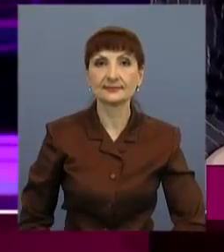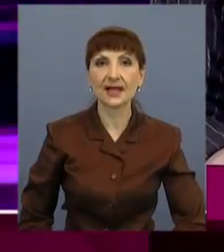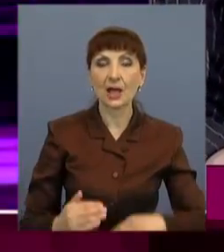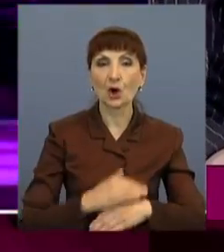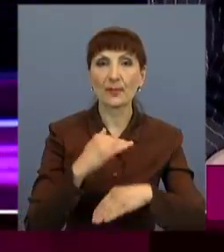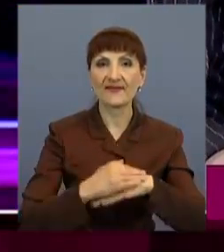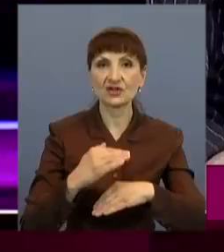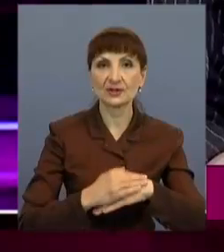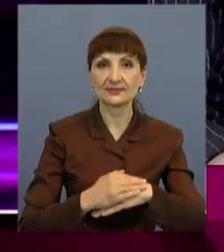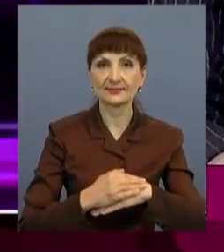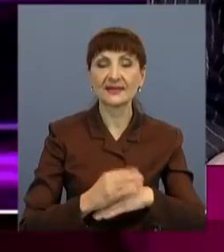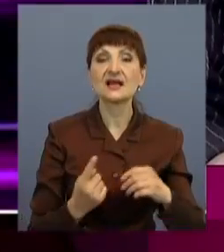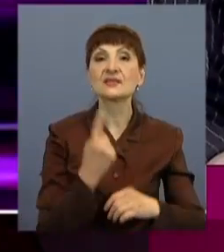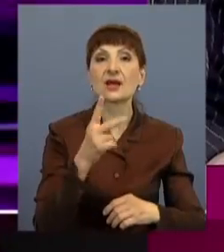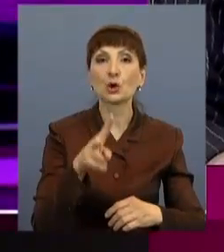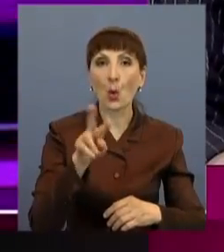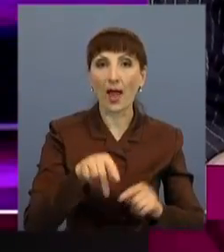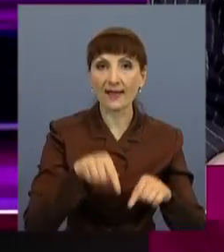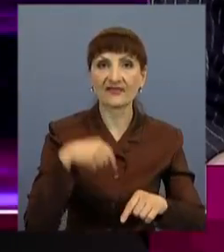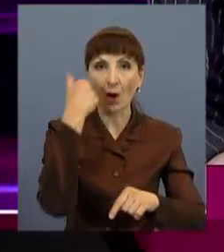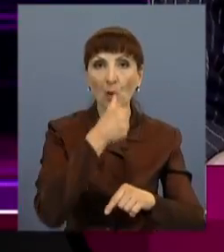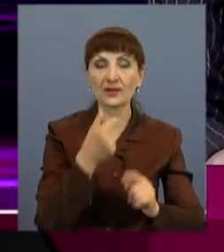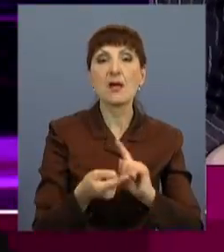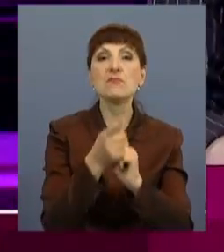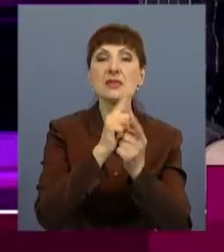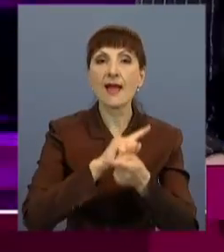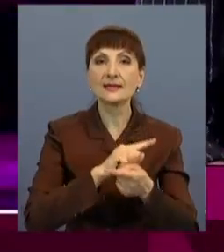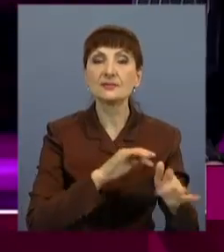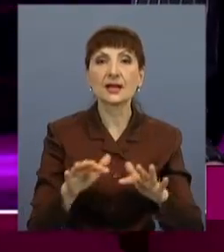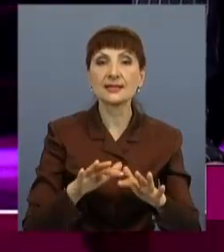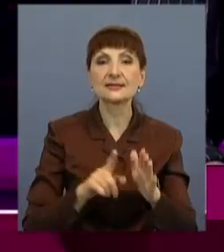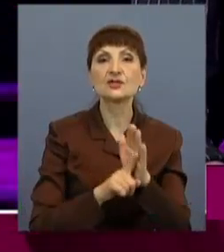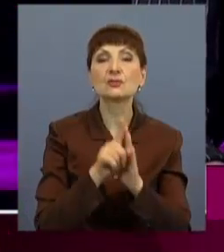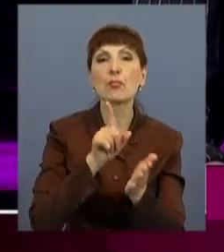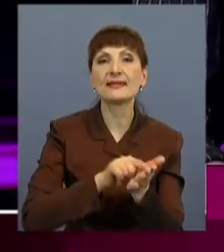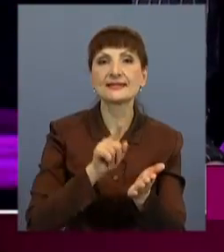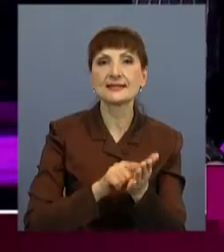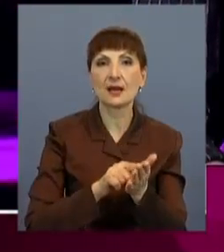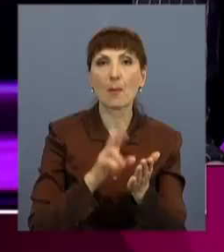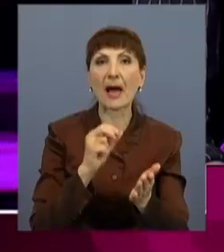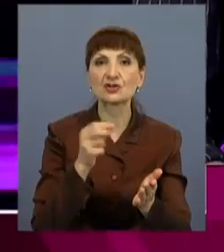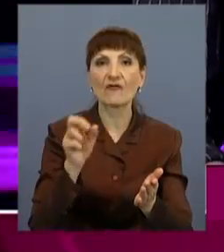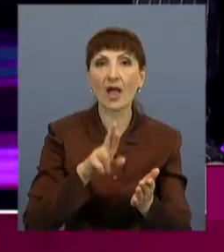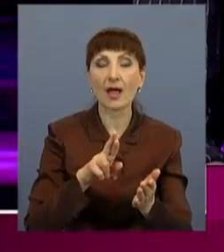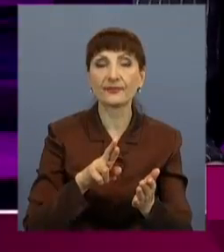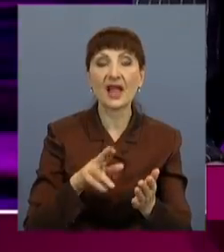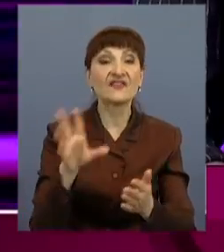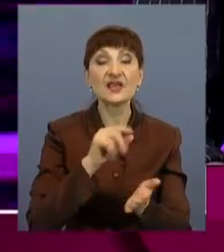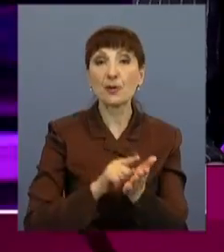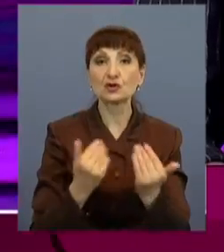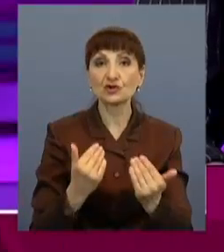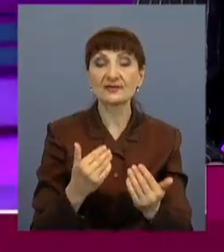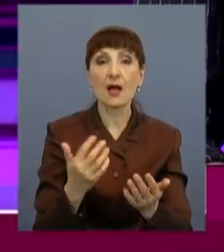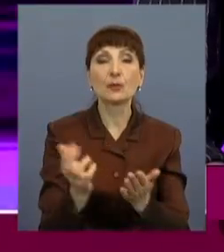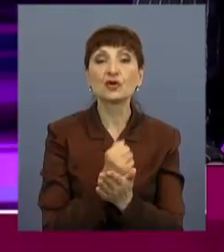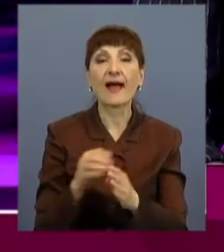Добрый вечер, Амина. С 1 июля текущего года меняется механизм назначения базовой пенсии. Если на сегодняшний день все пенсионеры получают